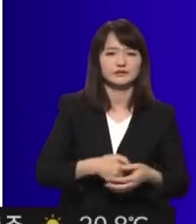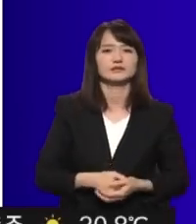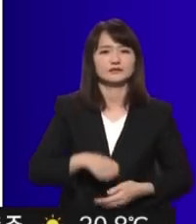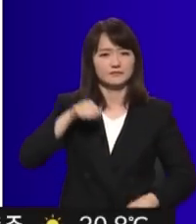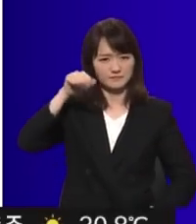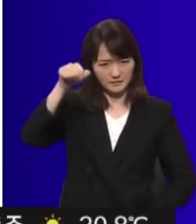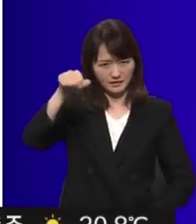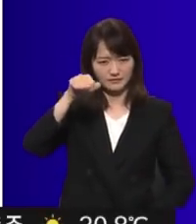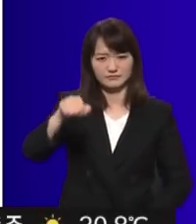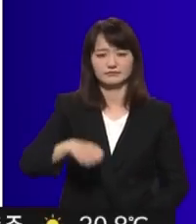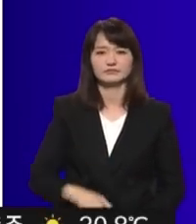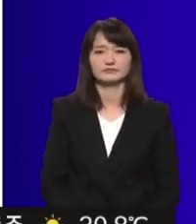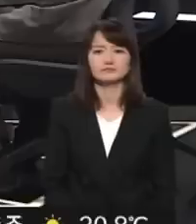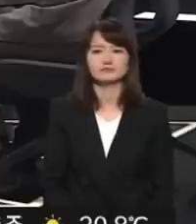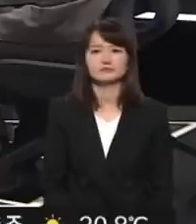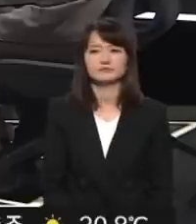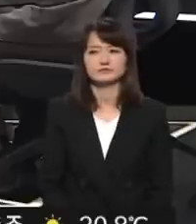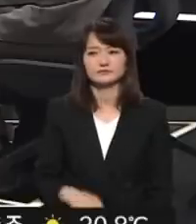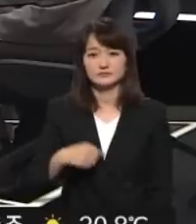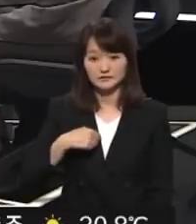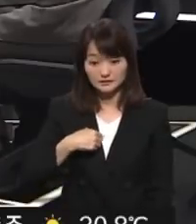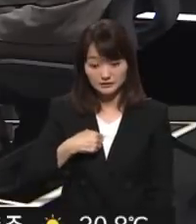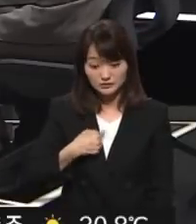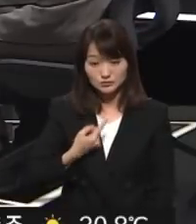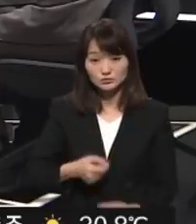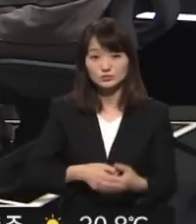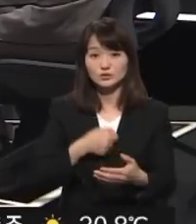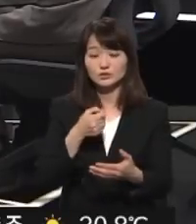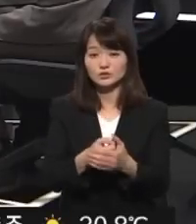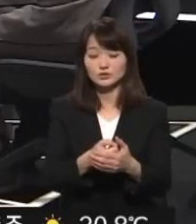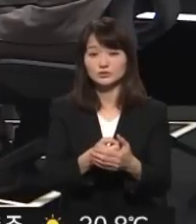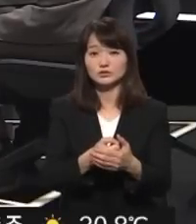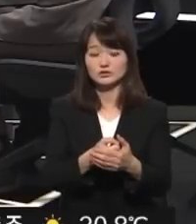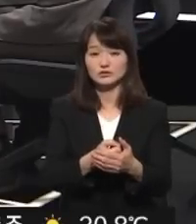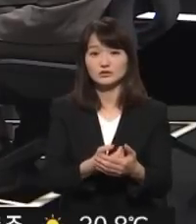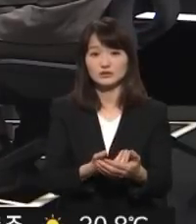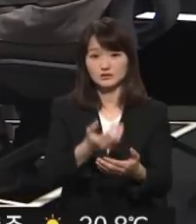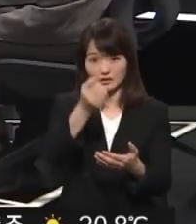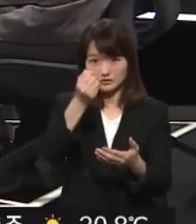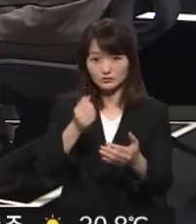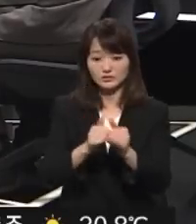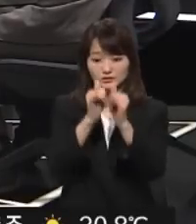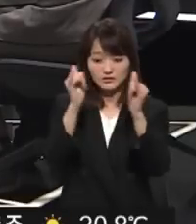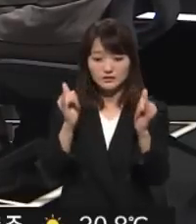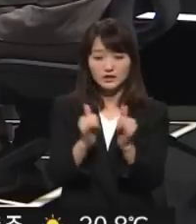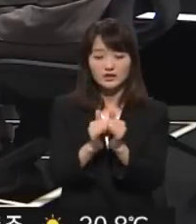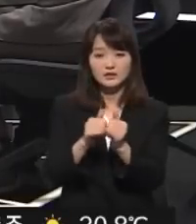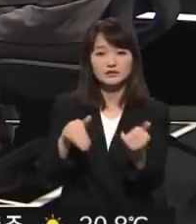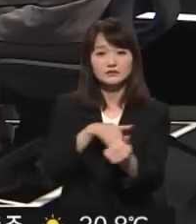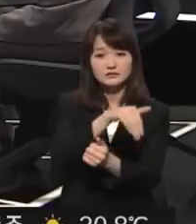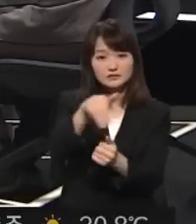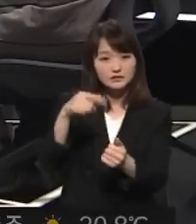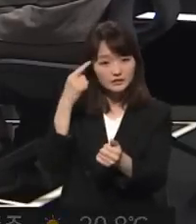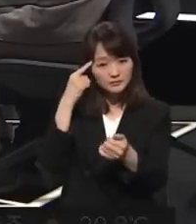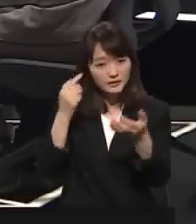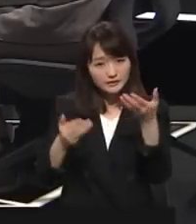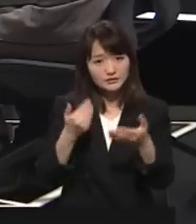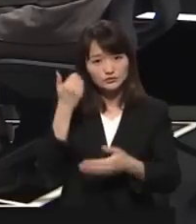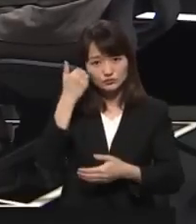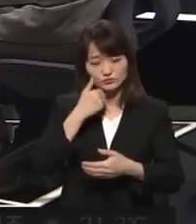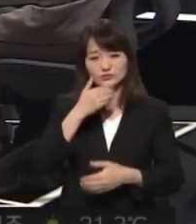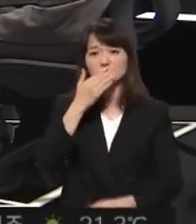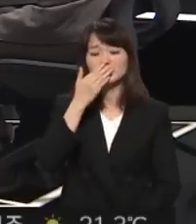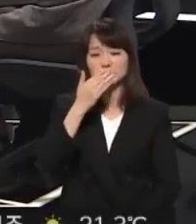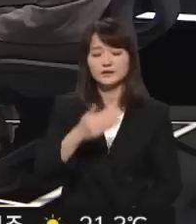사실은 자신 스스로의 자기결정 능력을 가지고 정치 사안이나 사회현상이 판단할 수 있으면 뭐 누구나 할 수 있는 거죠